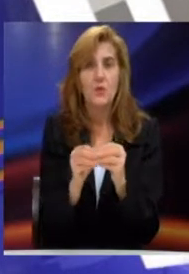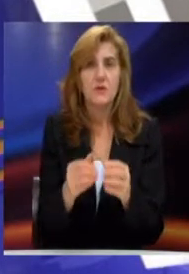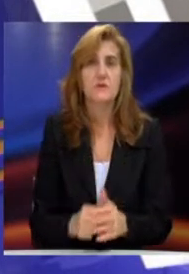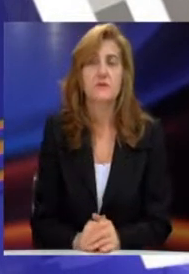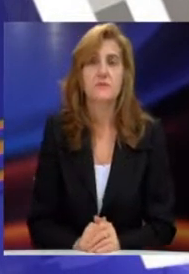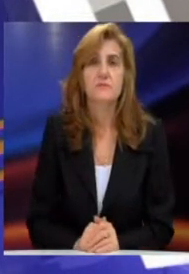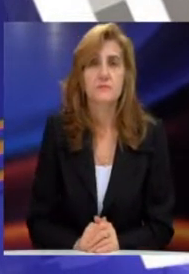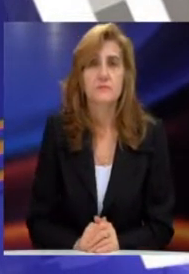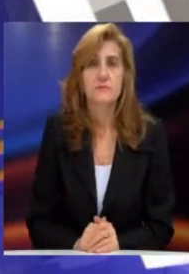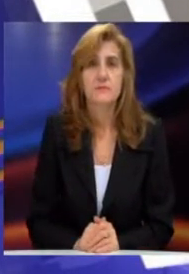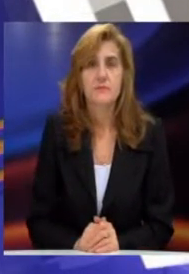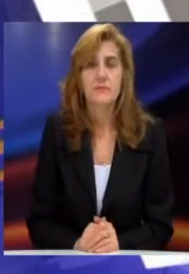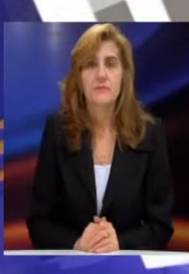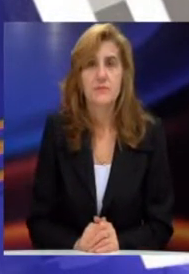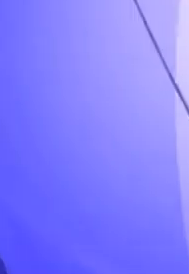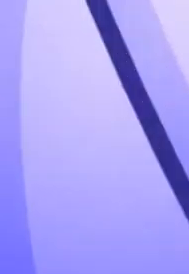uskršnje praznike.